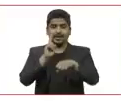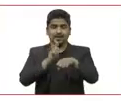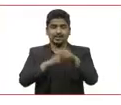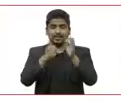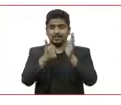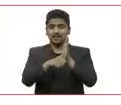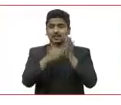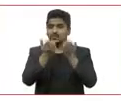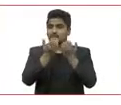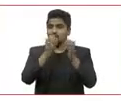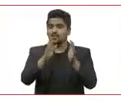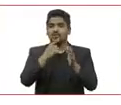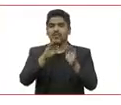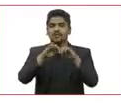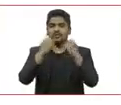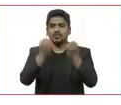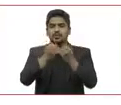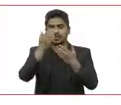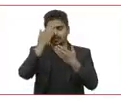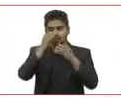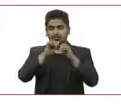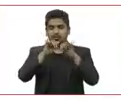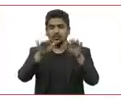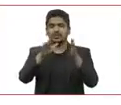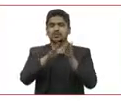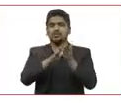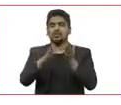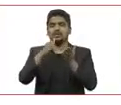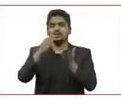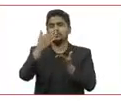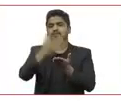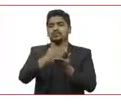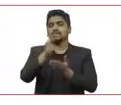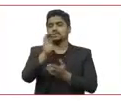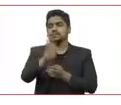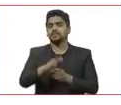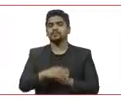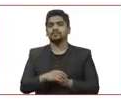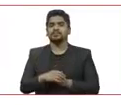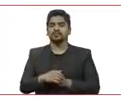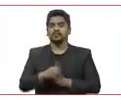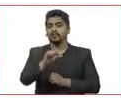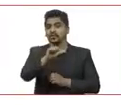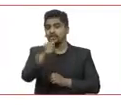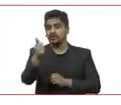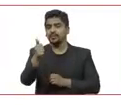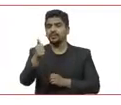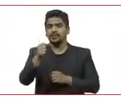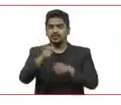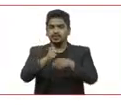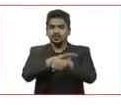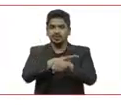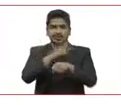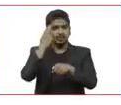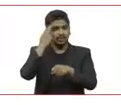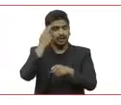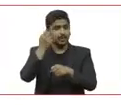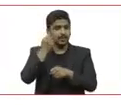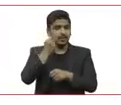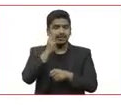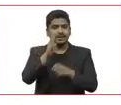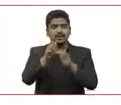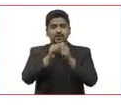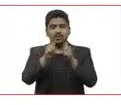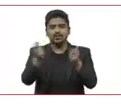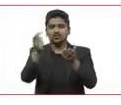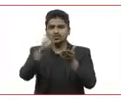टेस्टिङ गर्दाखेरि समुदायमा यो रोग फैलिनबाट हामीले जोगाउन सकिन्छ। र अर्को कुरा, सङ्क्रमित भनेर थाहा भइसक्यो भने त्यही